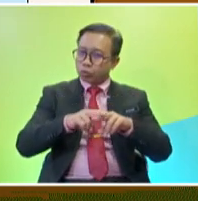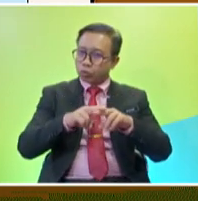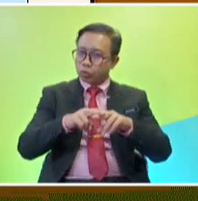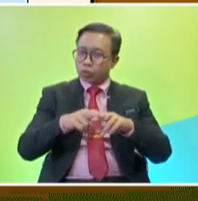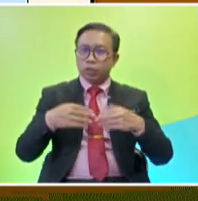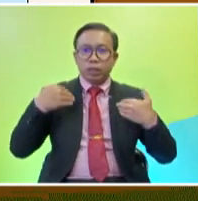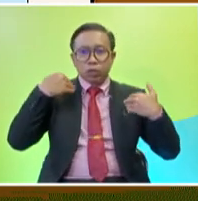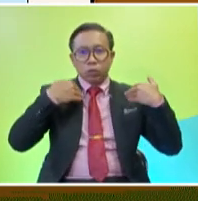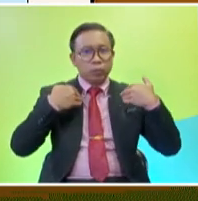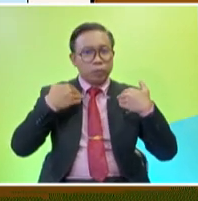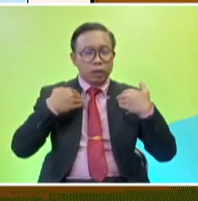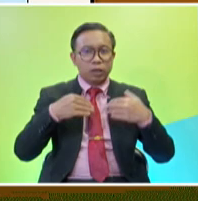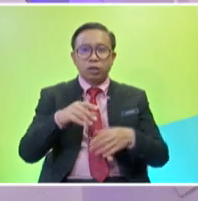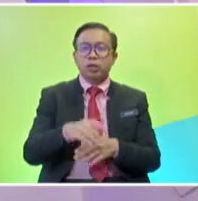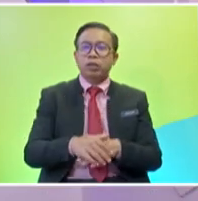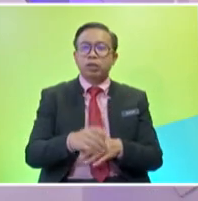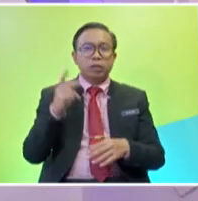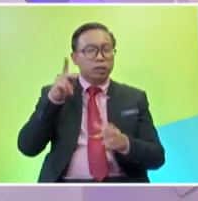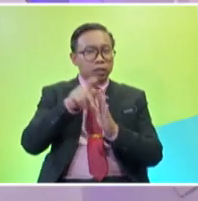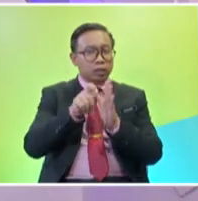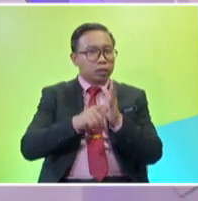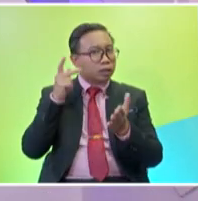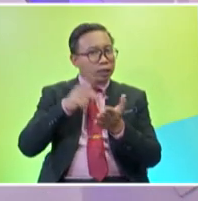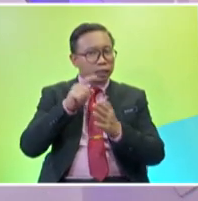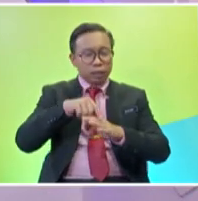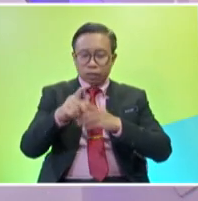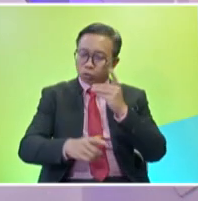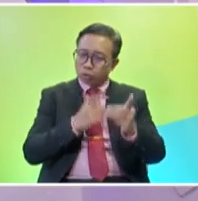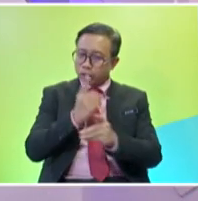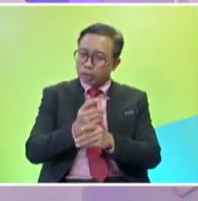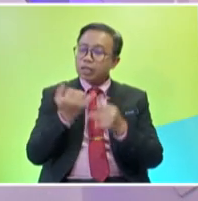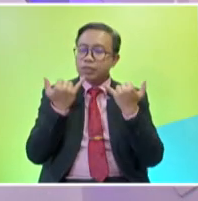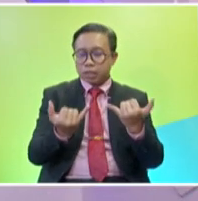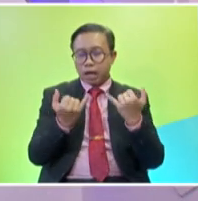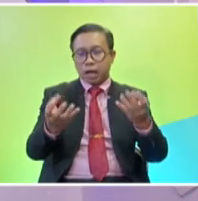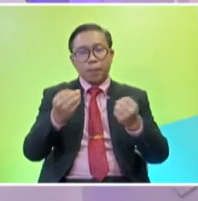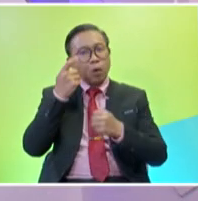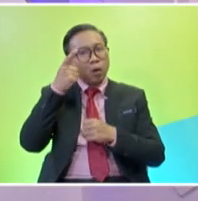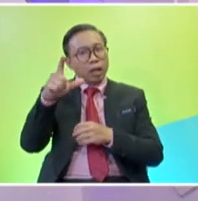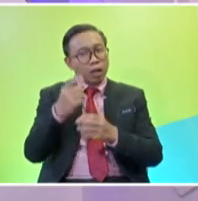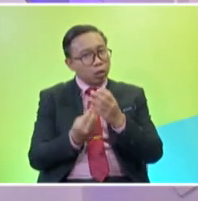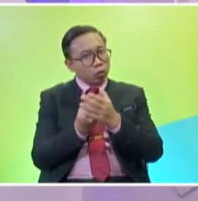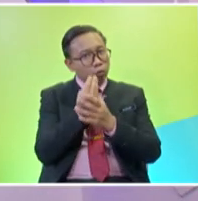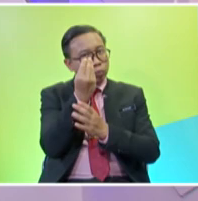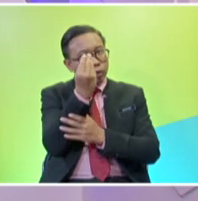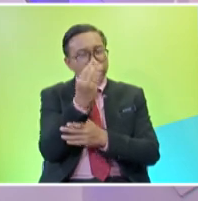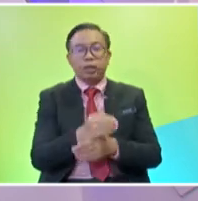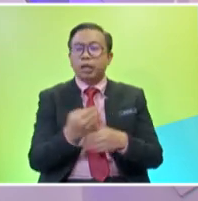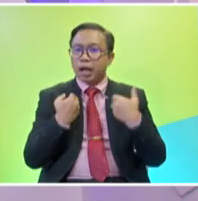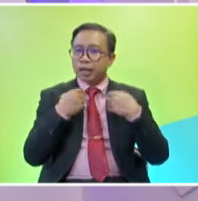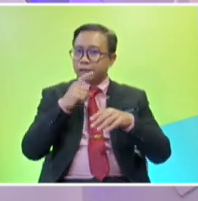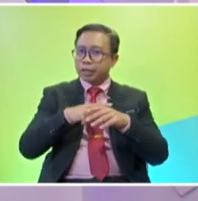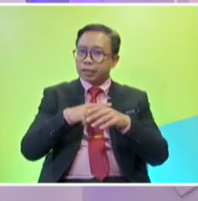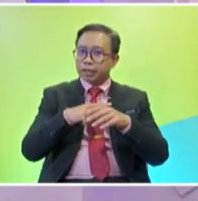kehidupan dia yang terkena di dunia oke baiklah seterusnya kita lihat eee tumbuh-tumbuhan sudah jadilah hidup paling ya yang ada di